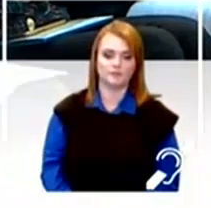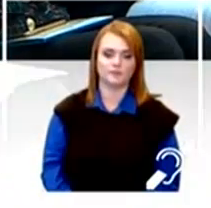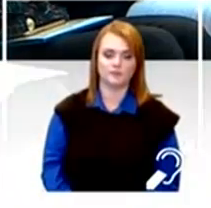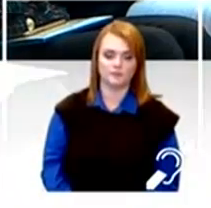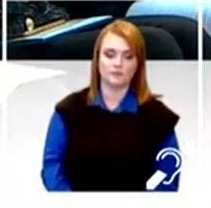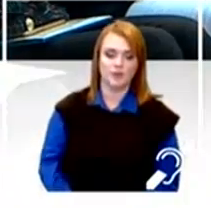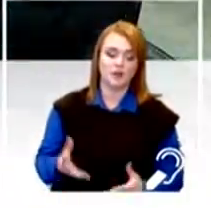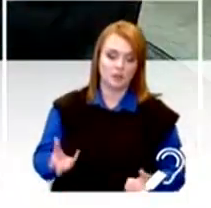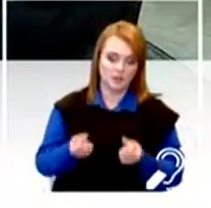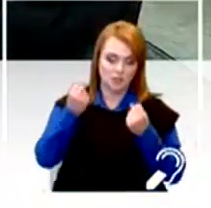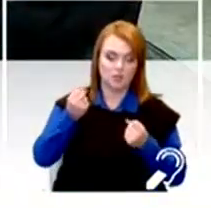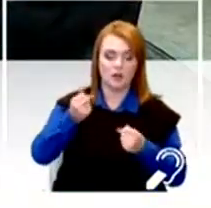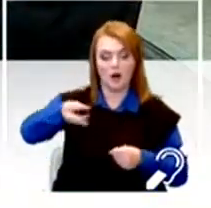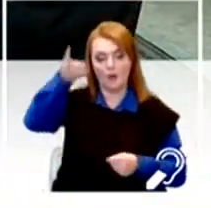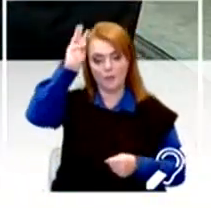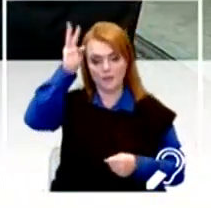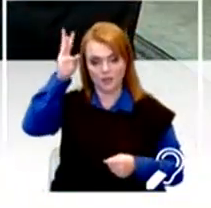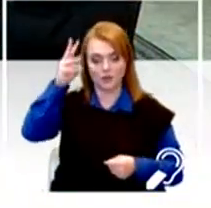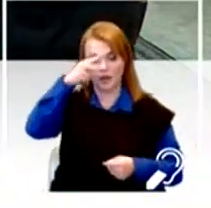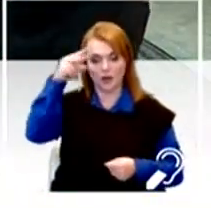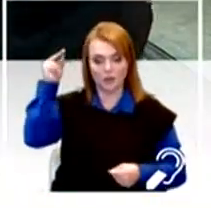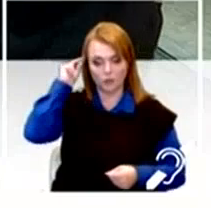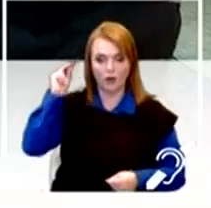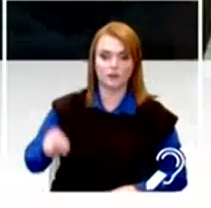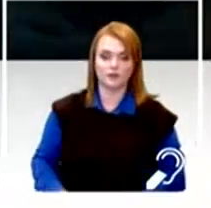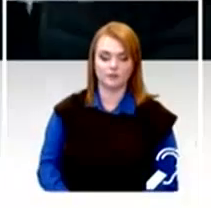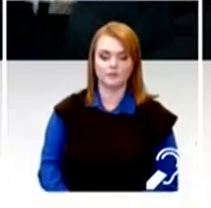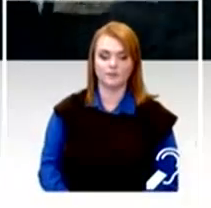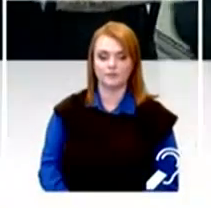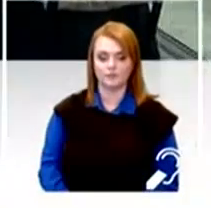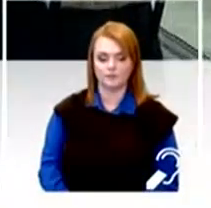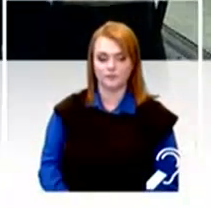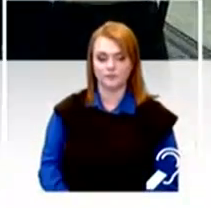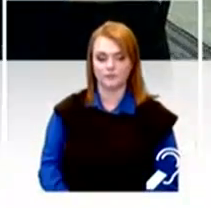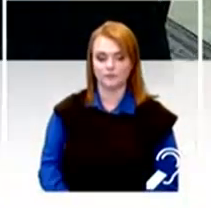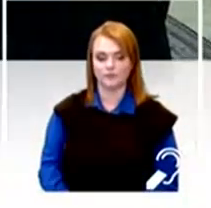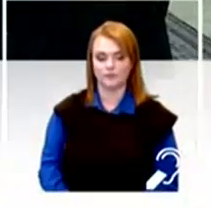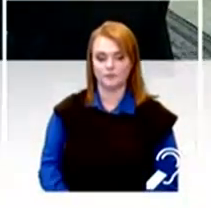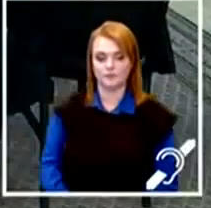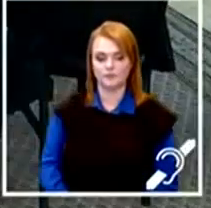sprijinul Ambasadei Lituaniei și Cooperarea Lituaniană pentru Dezvoltare.